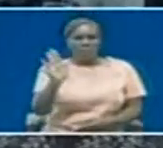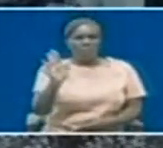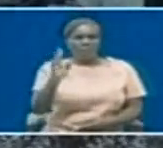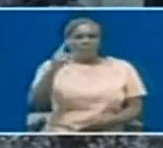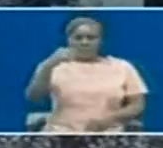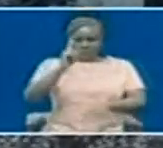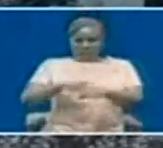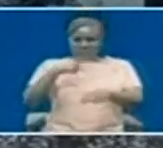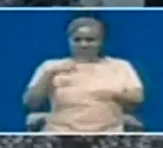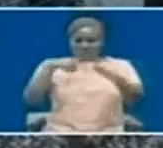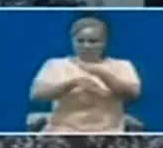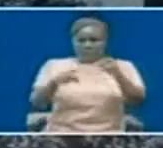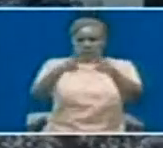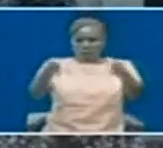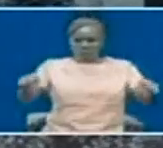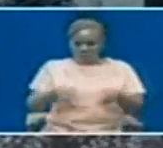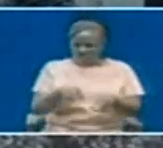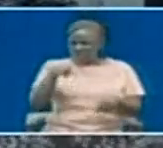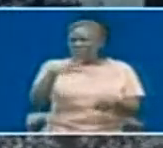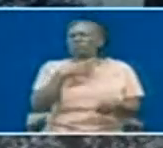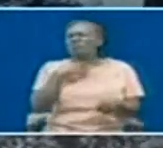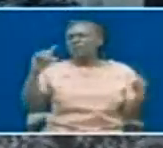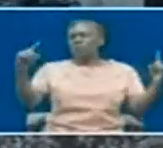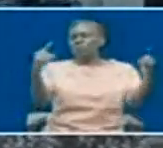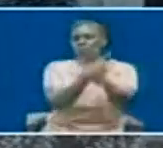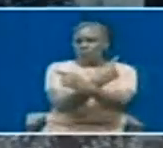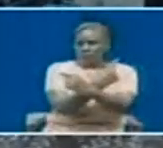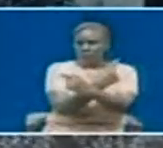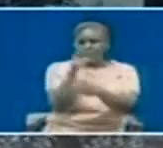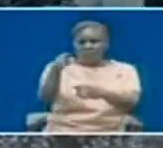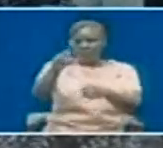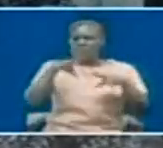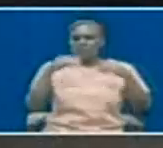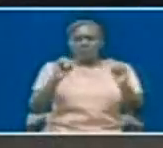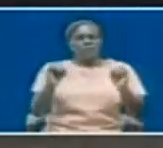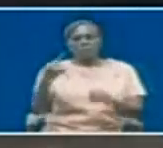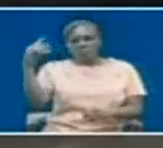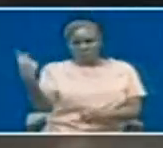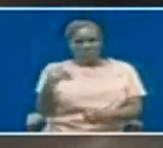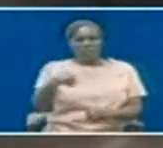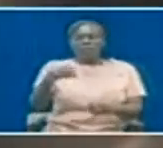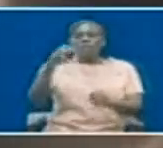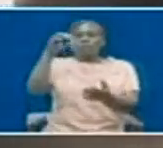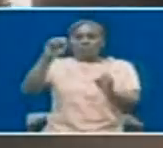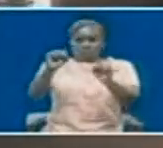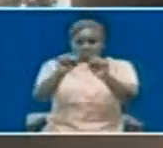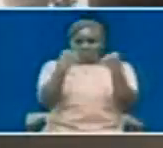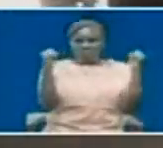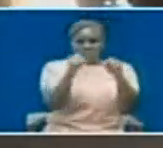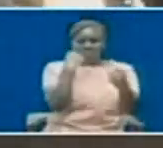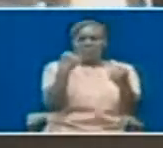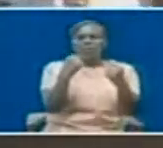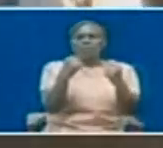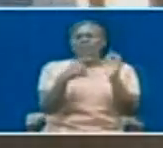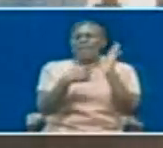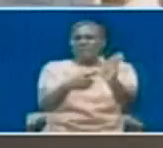Sasa alipokwenda kule, yale aliyotaka yeye kulingana na yeye anavyosema alikataa, ikabidi akampiga. Ni visa ambavyo tumekuwa